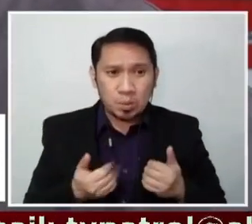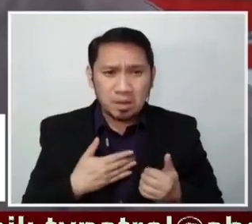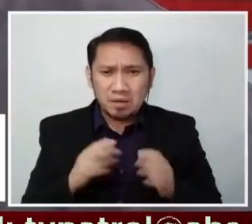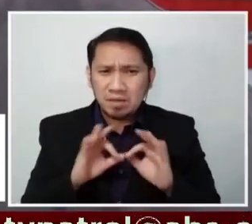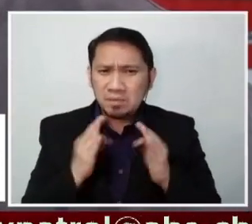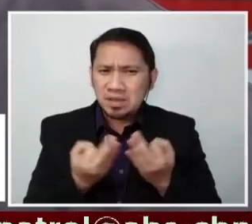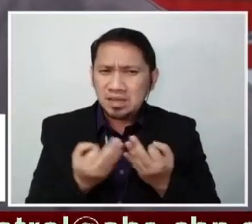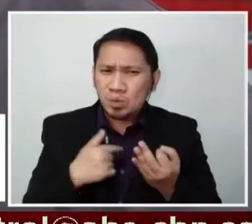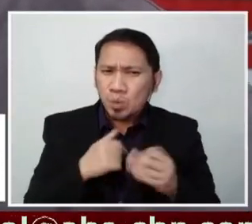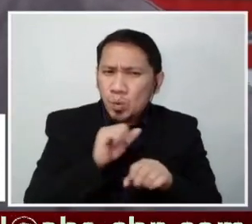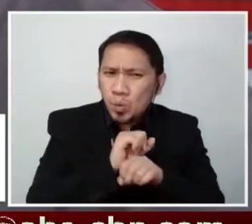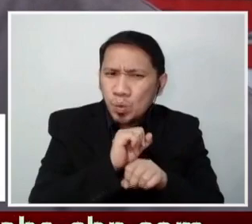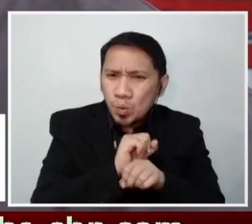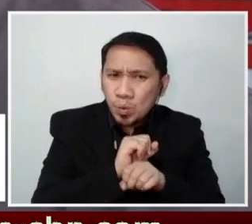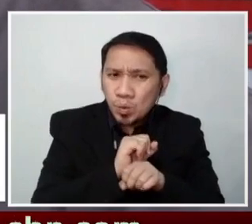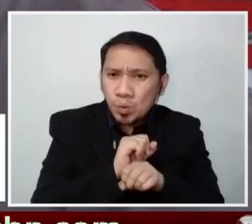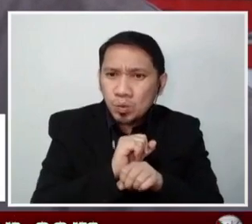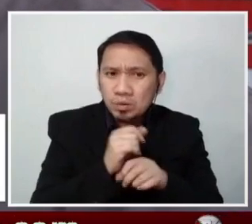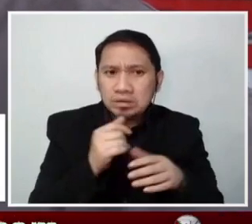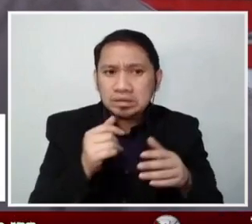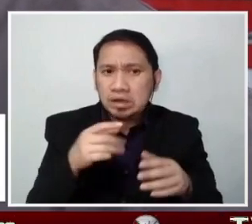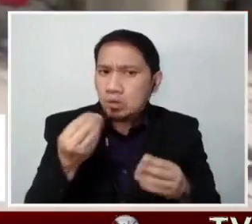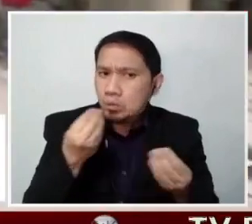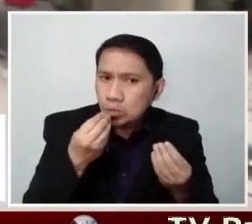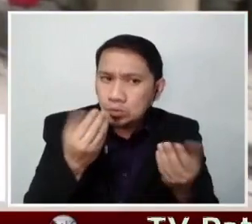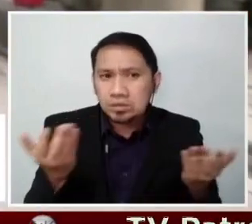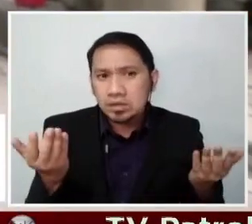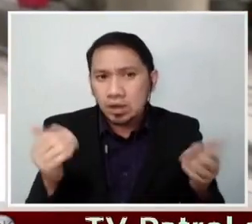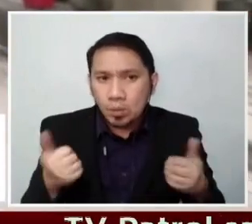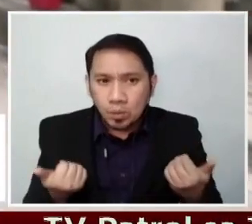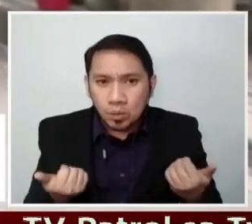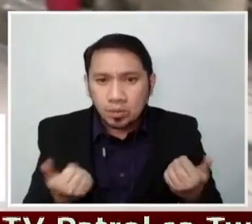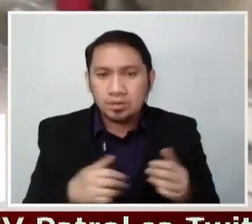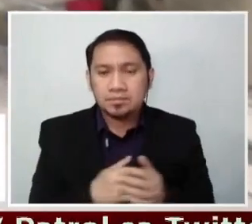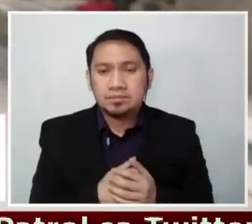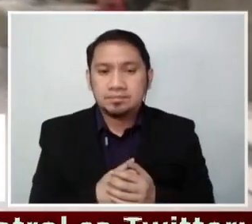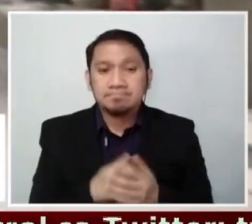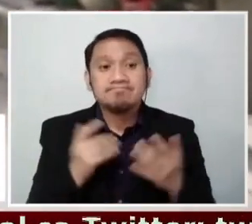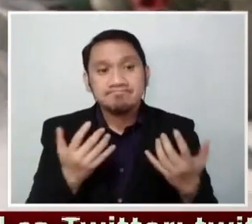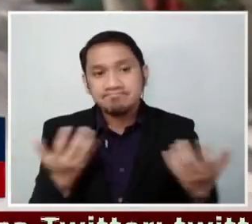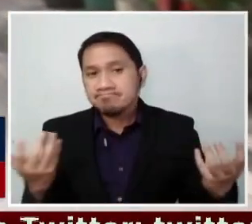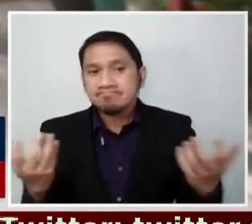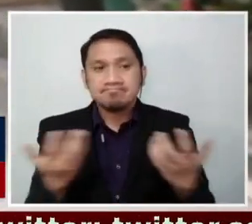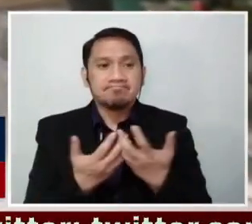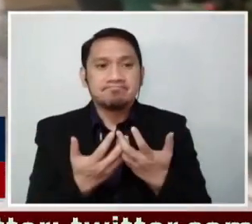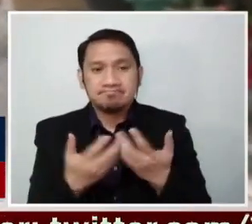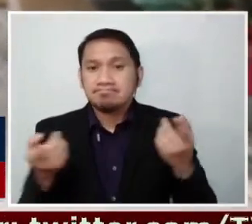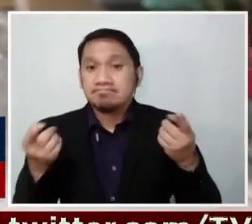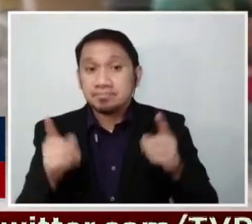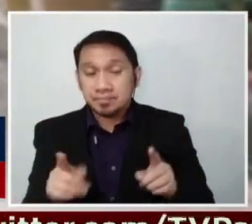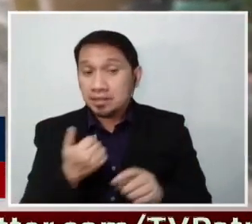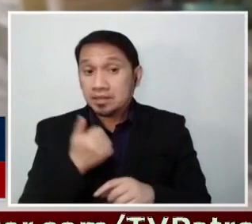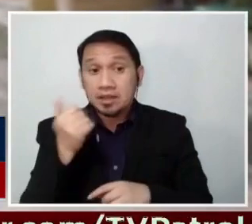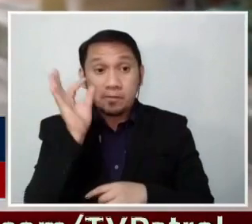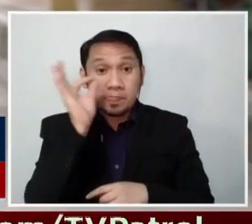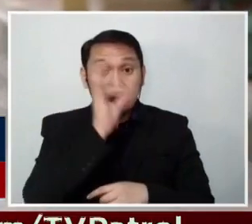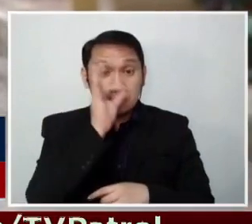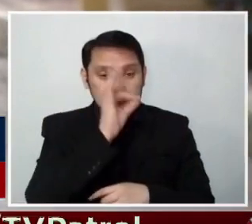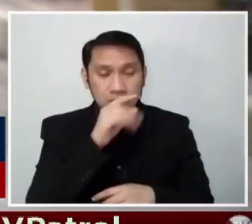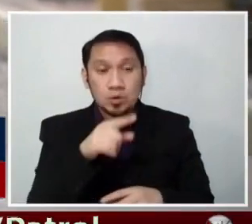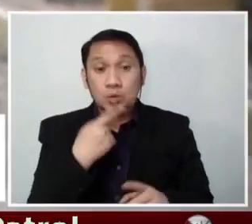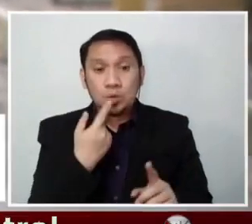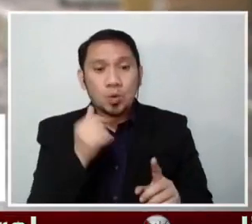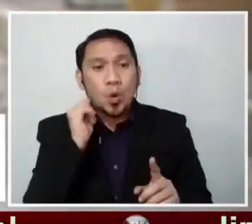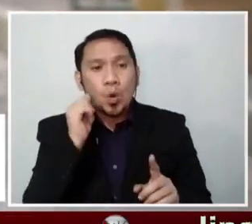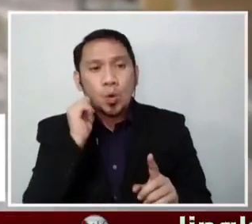ako. Kumakain kami na tatlong beses isang araw. Suwak sa sitwasyon ni Roger at iba pang mga Pilipinong exposed sa